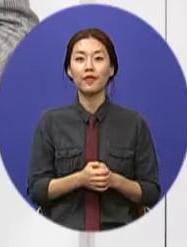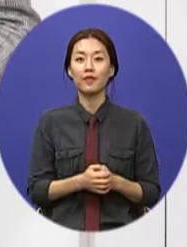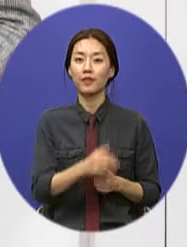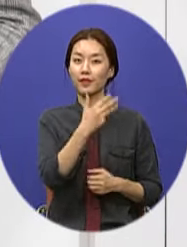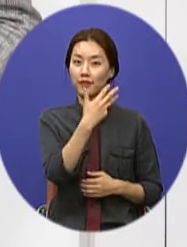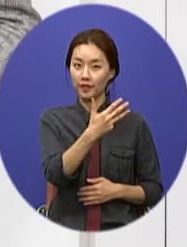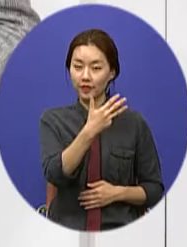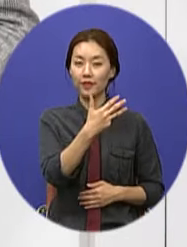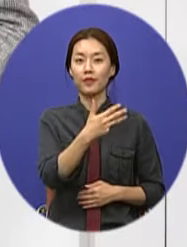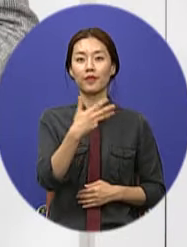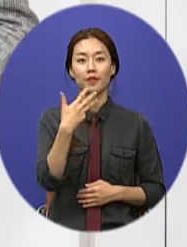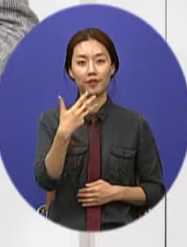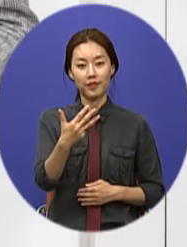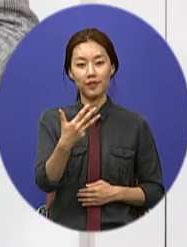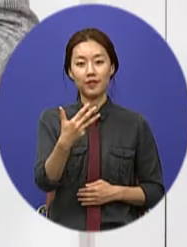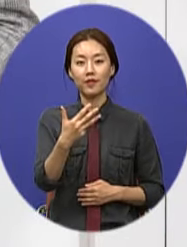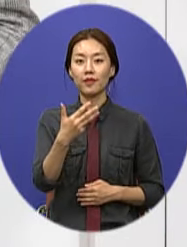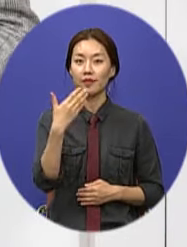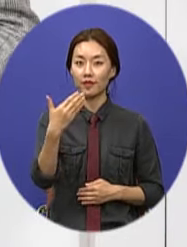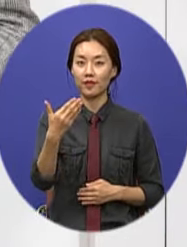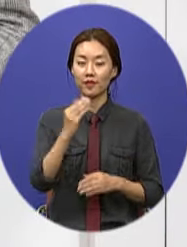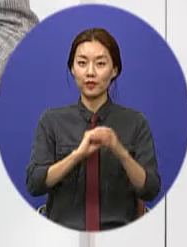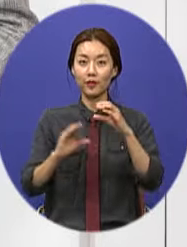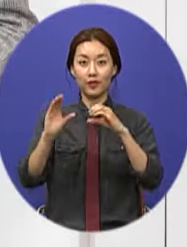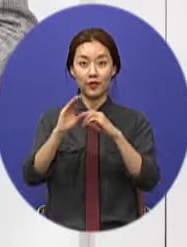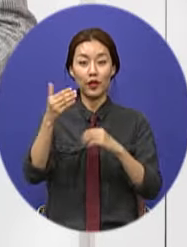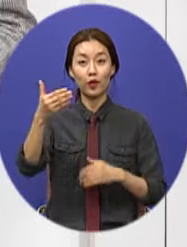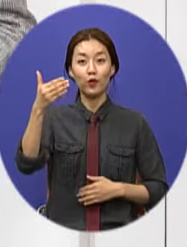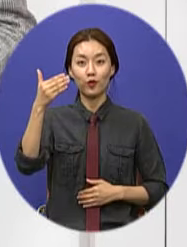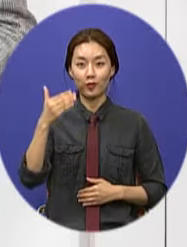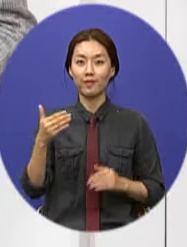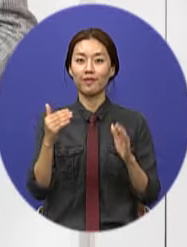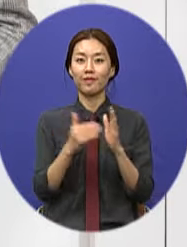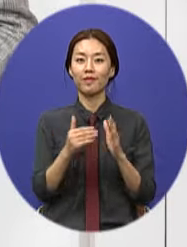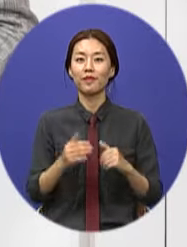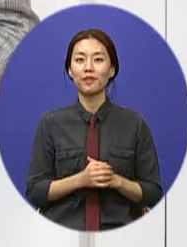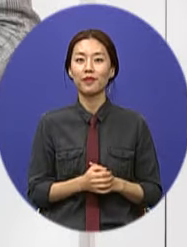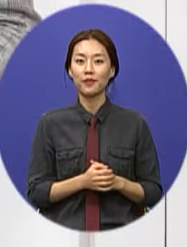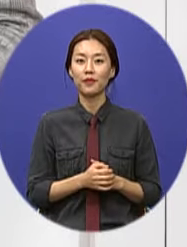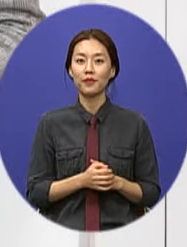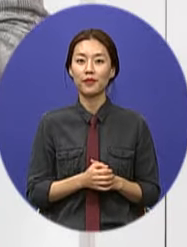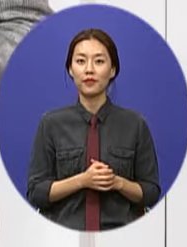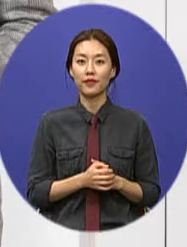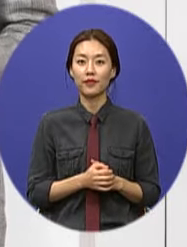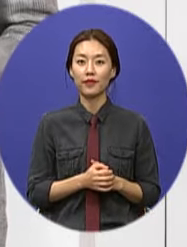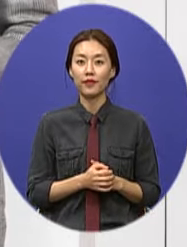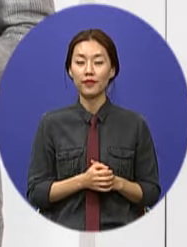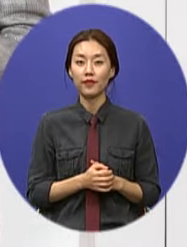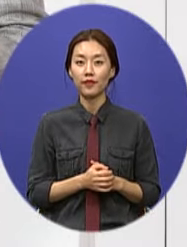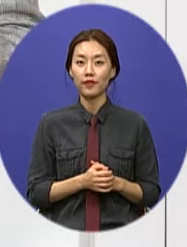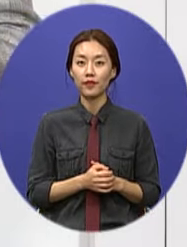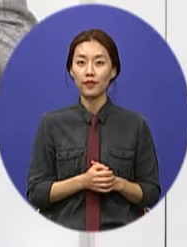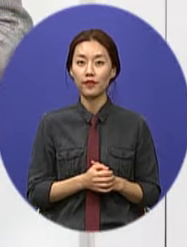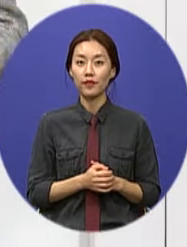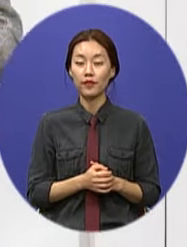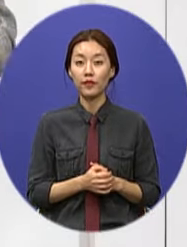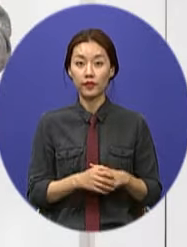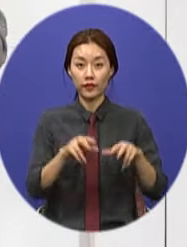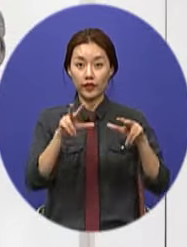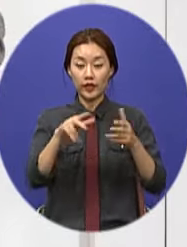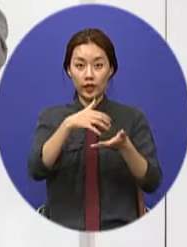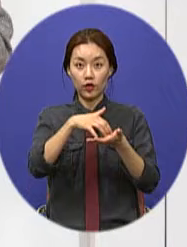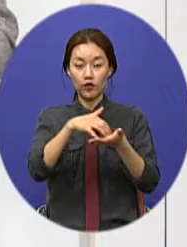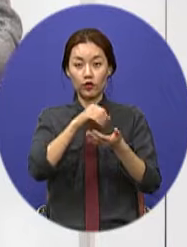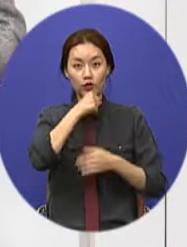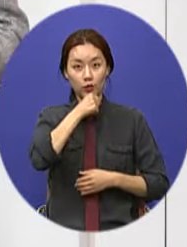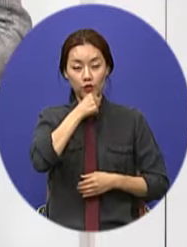네. 음정 8점 박자 8점 가사 9점 보너스 9점입니다. 네. 자, 우리 실시간